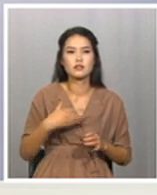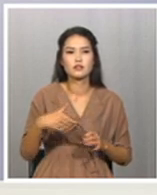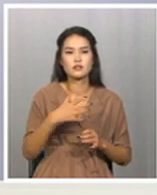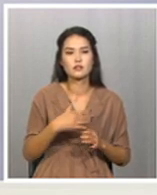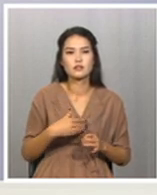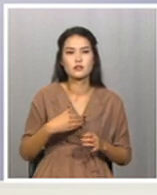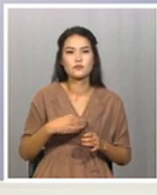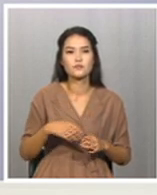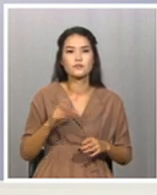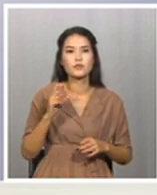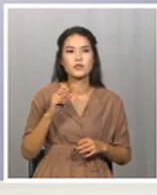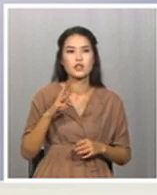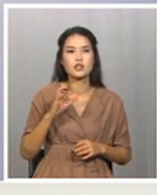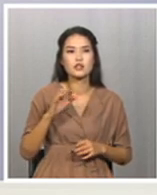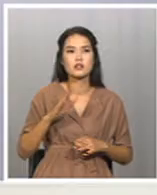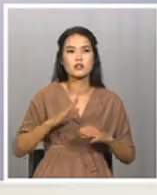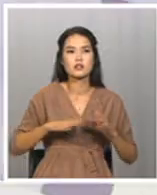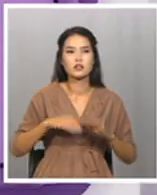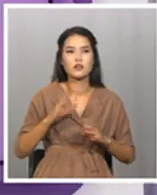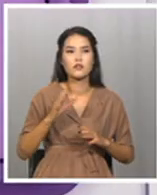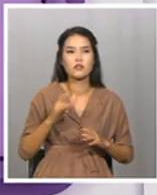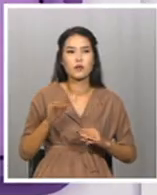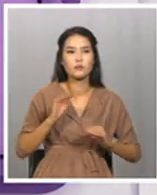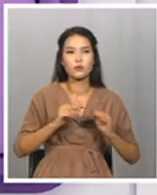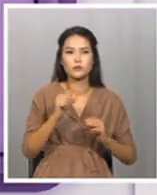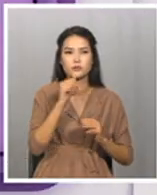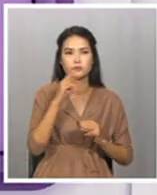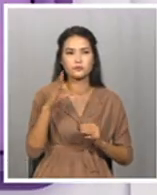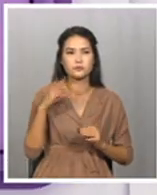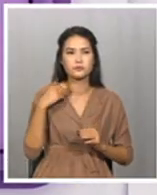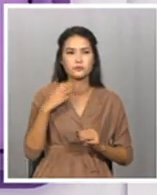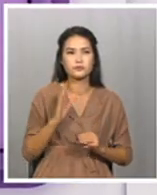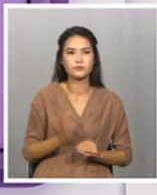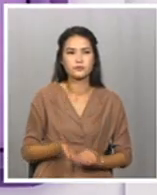бірге веб-сайт құруды бірге меңгерейік.